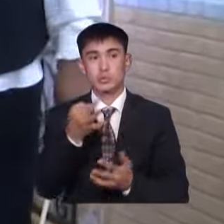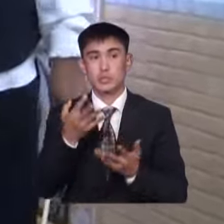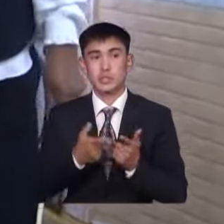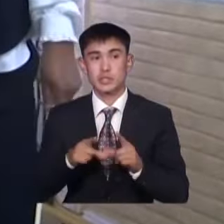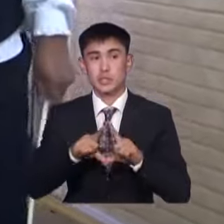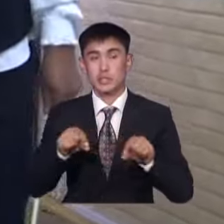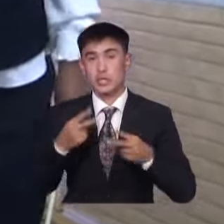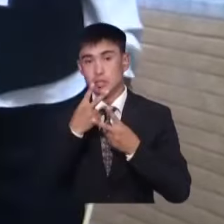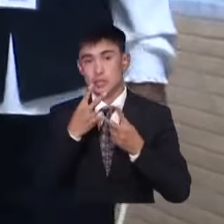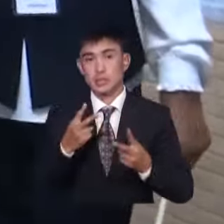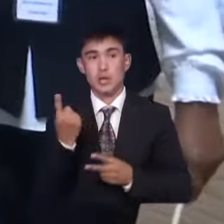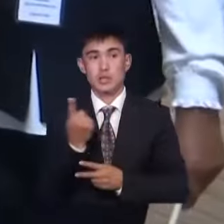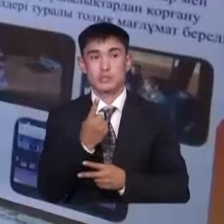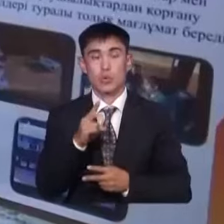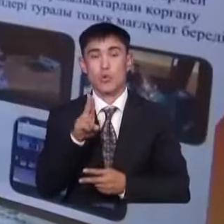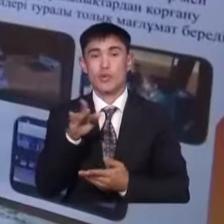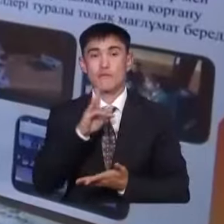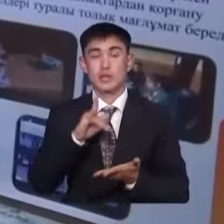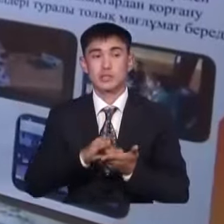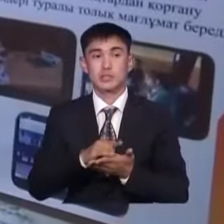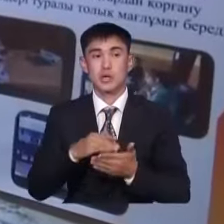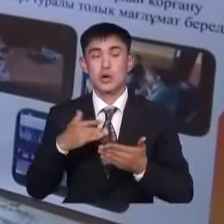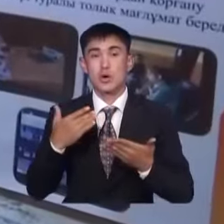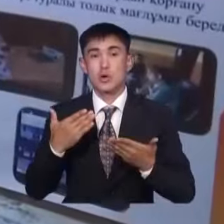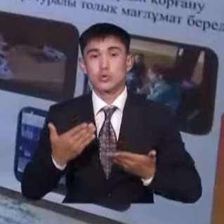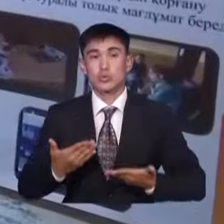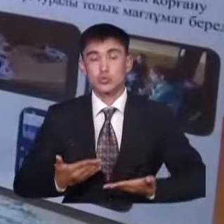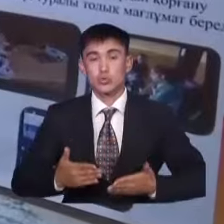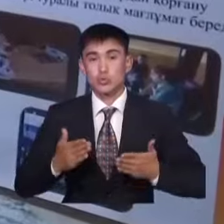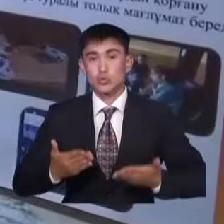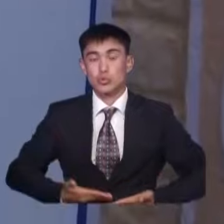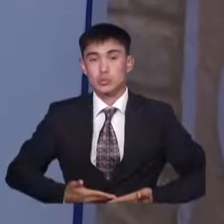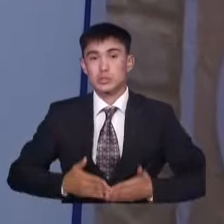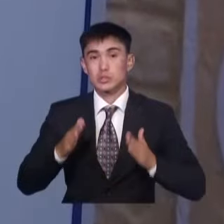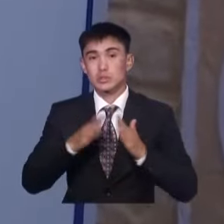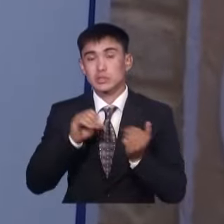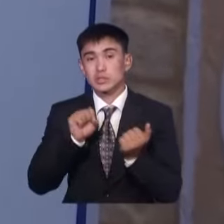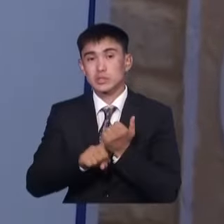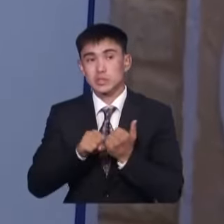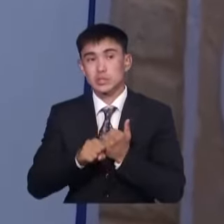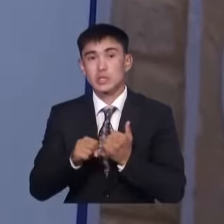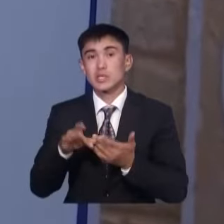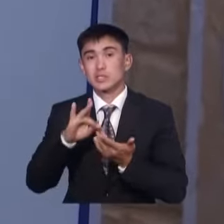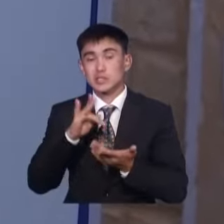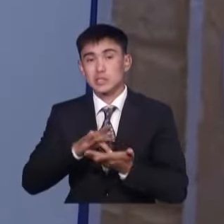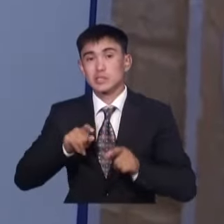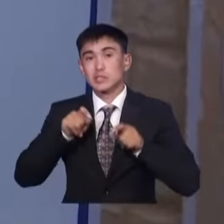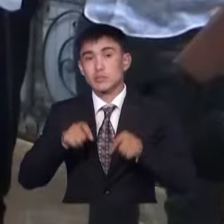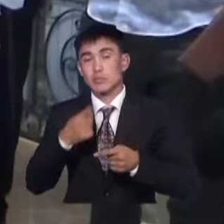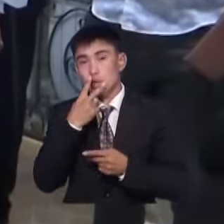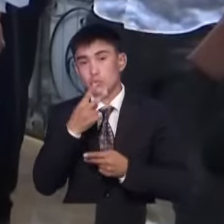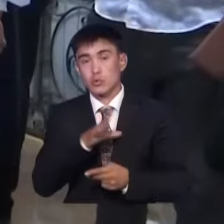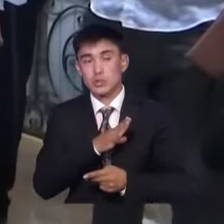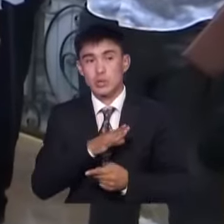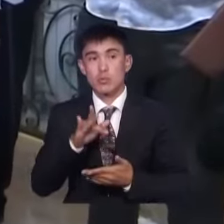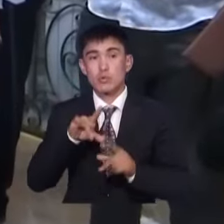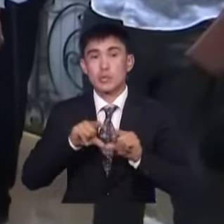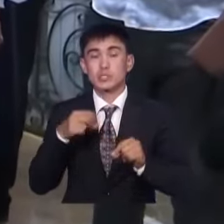нысанды аралады. Алғаш болып Қонаев қаласындағы тұрмыстық зорлық-зомбылық құрбандарына әлеуметтік көмек көрсету орталығына барды. Аталған